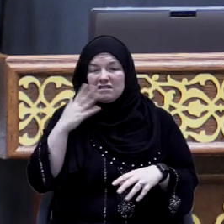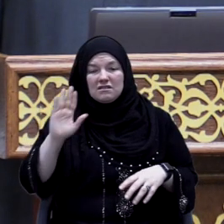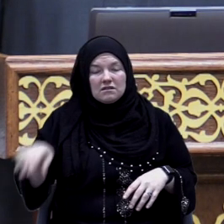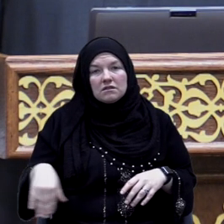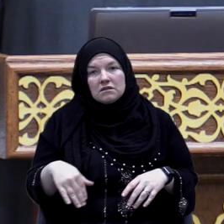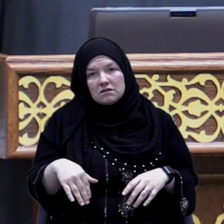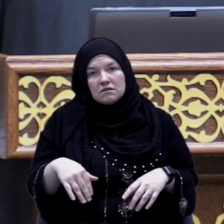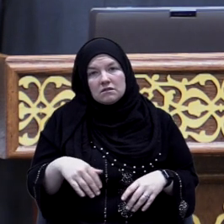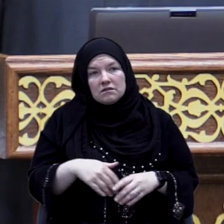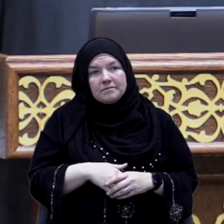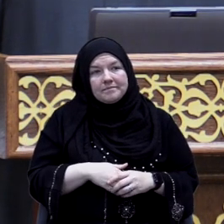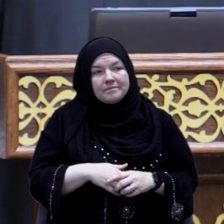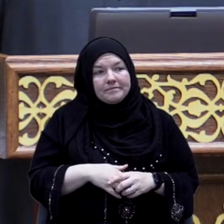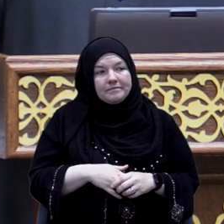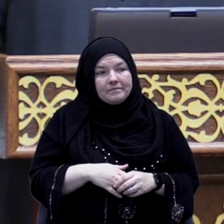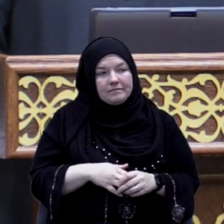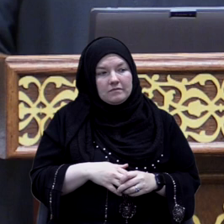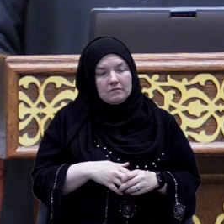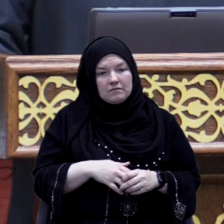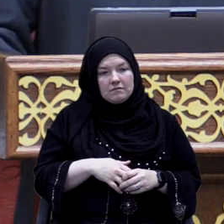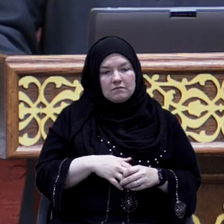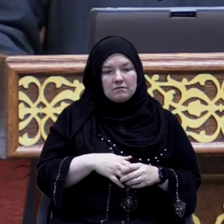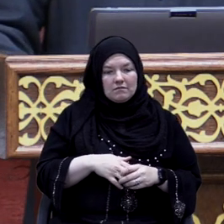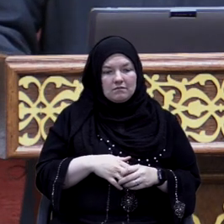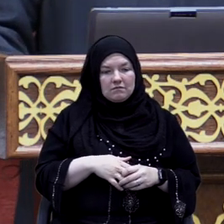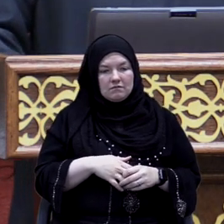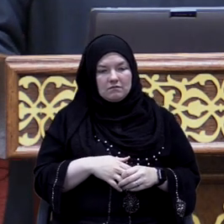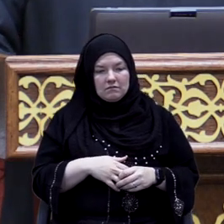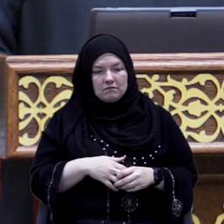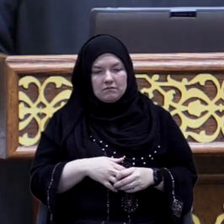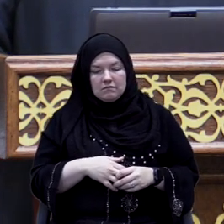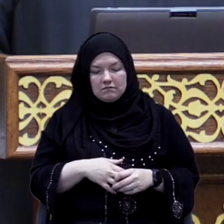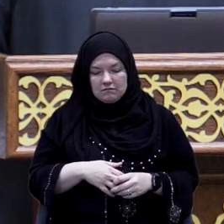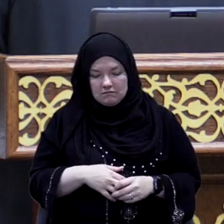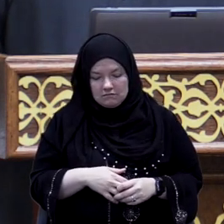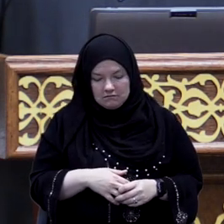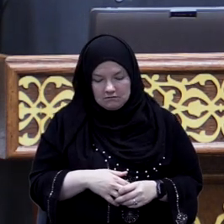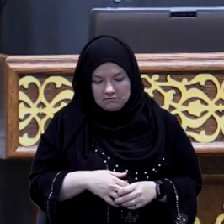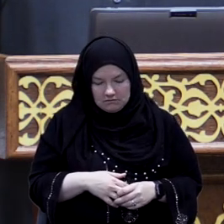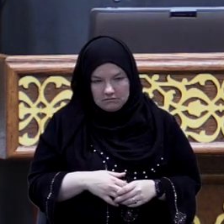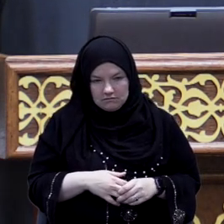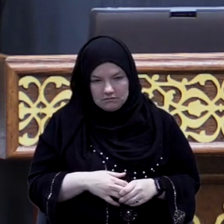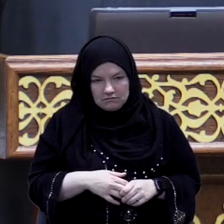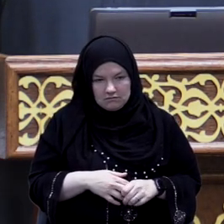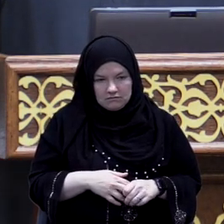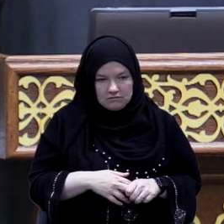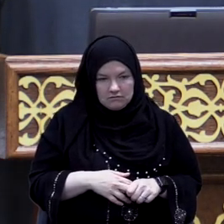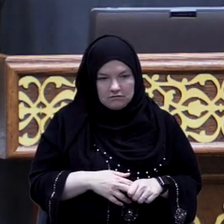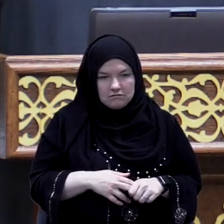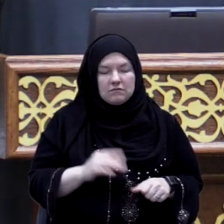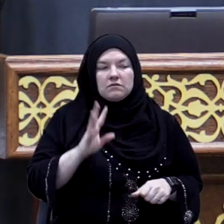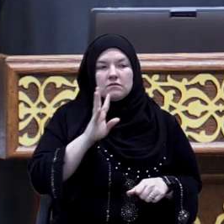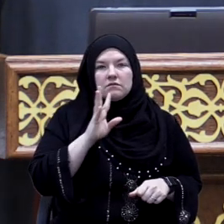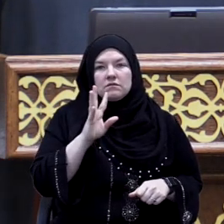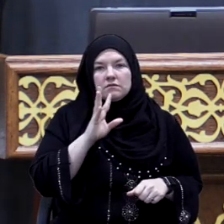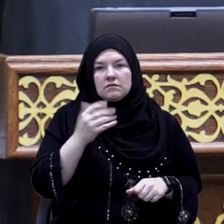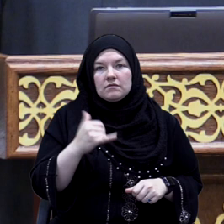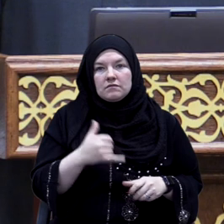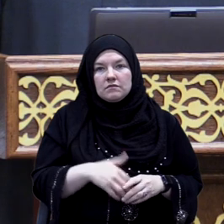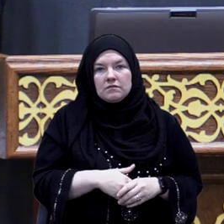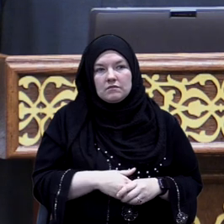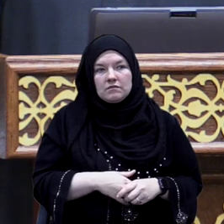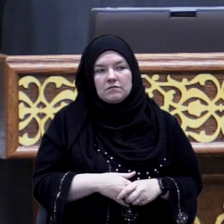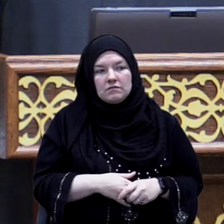everything. وَمَا تَكُونُ فِي شَأْنٍ وَمَا تَتْلُو مِنْهُ مِنْ قُرْآنٍ وَلَا تَعْمَلُونَ مِنْ